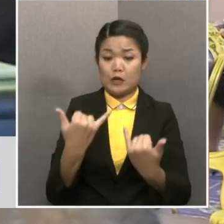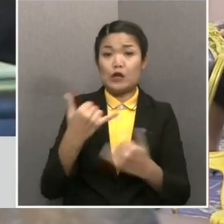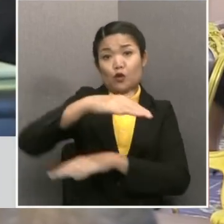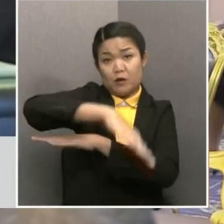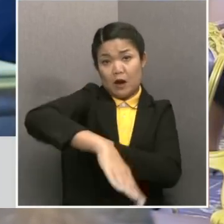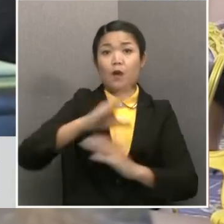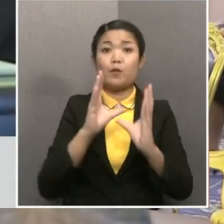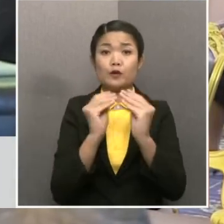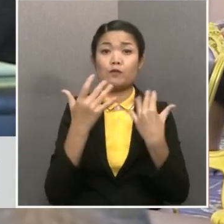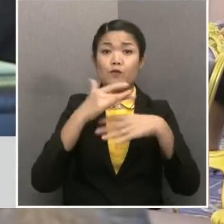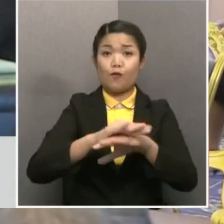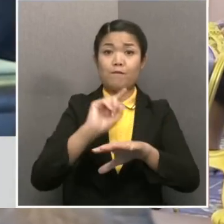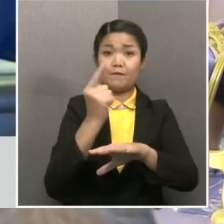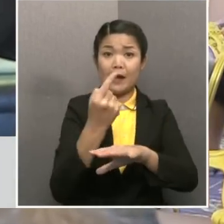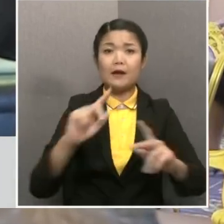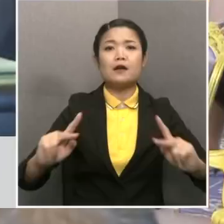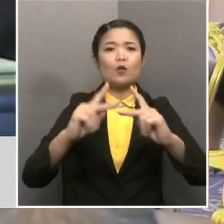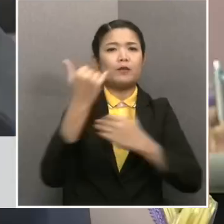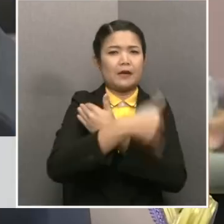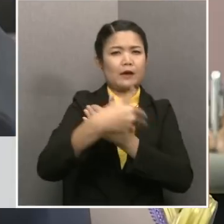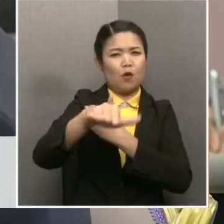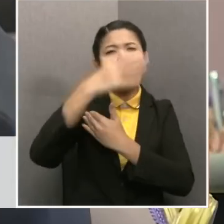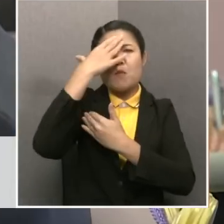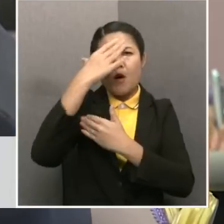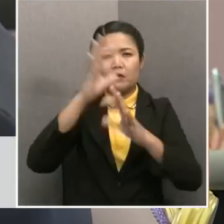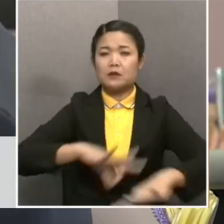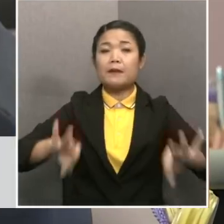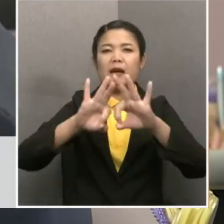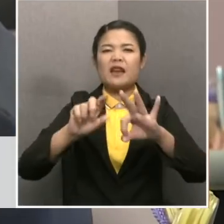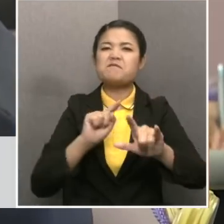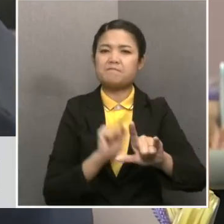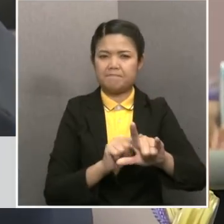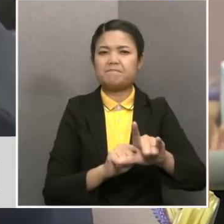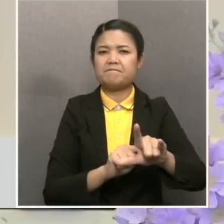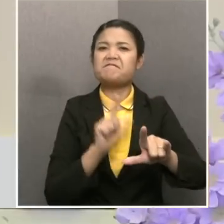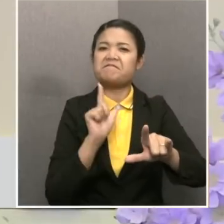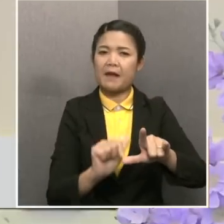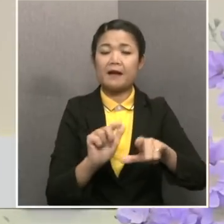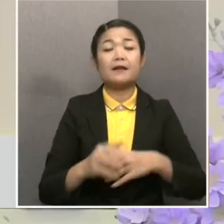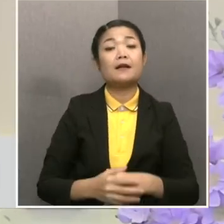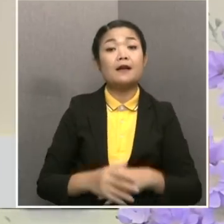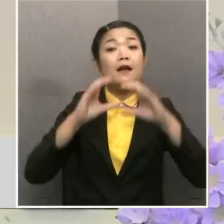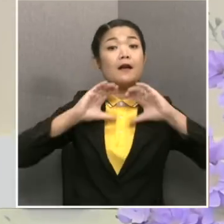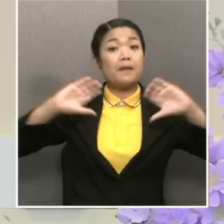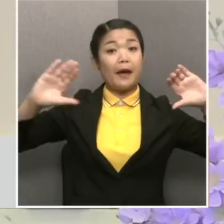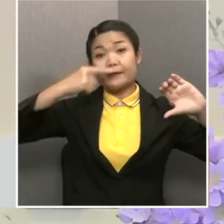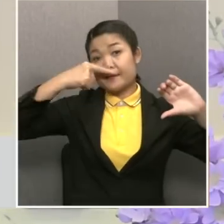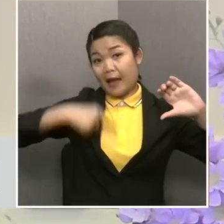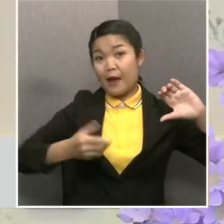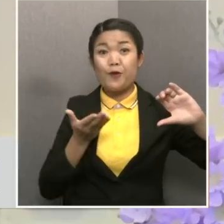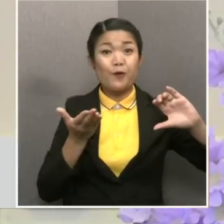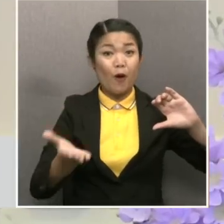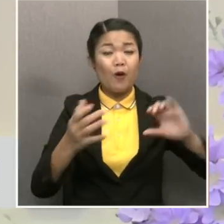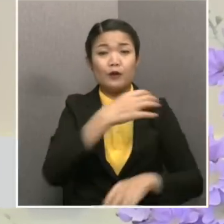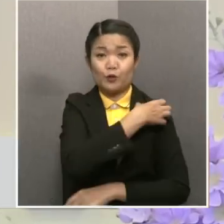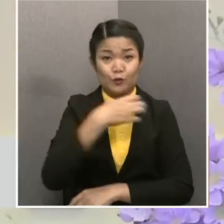งหนึ่งที่กระทรวงการต่างประเทศโดยเห็นว่าความสำคัญอยู่ที่เครื่องบินครับนอกจากรัฐบาลไทยแล้วเนี่ยก็ยังได้ขอให้ทางเอก